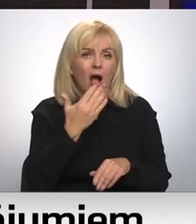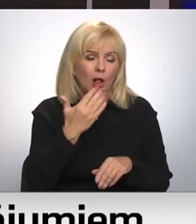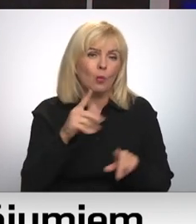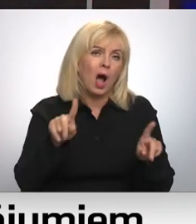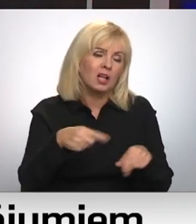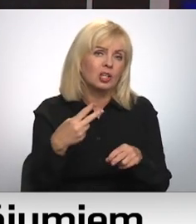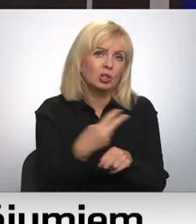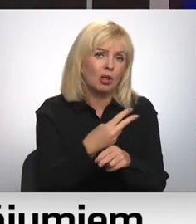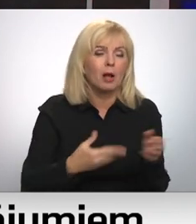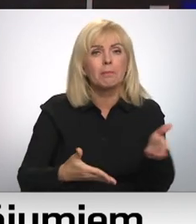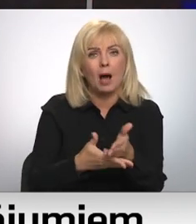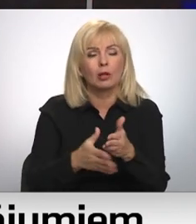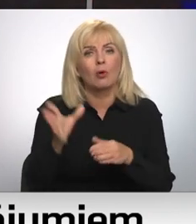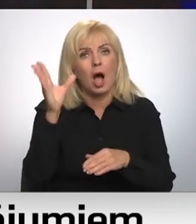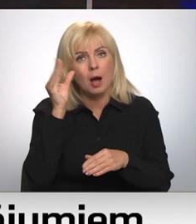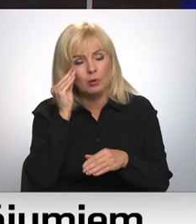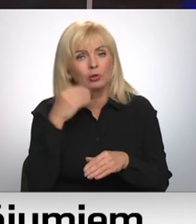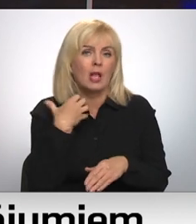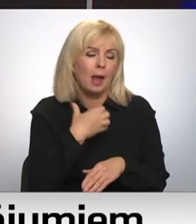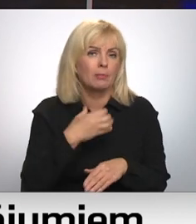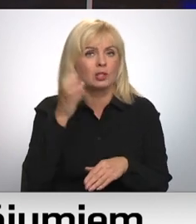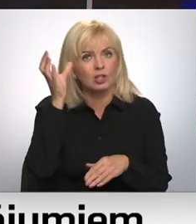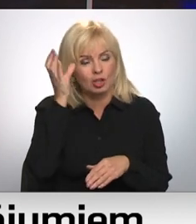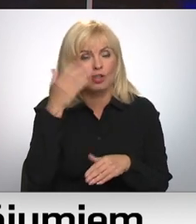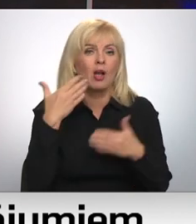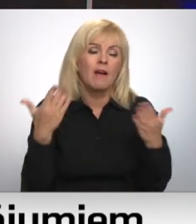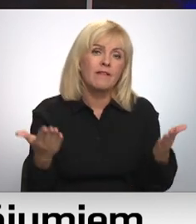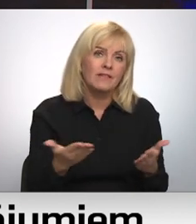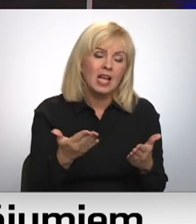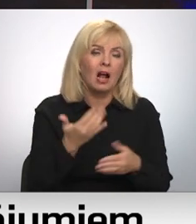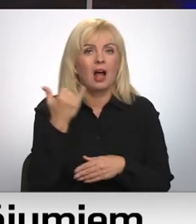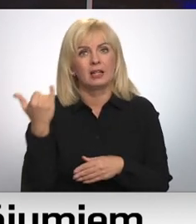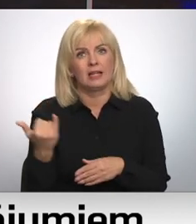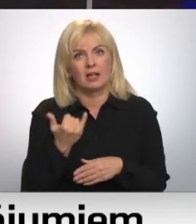traucējumiem palīdzētu apgūt nepieciešamās zināšanas vieglāk un interesantāk.